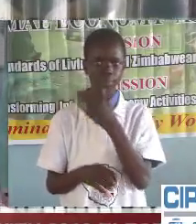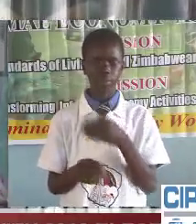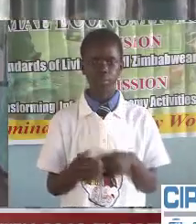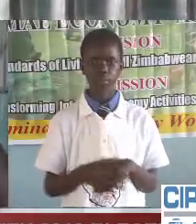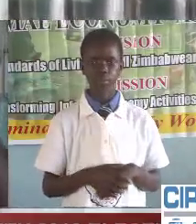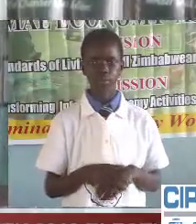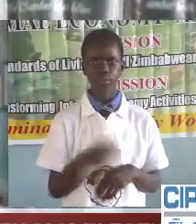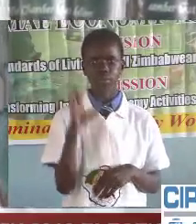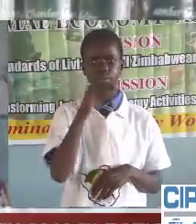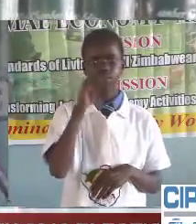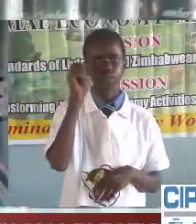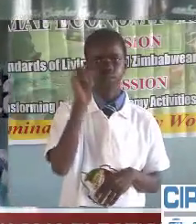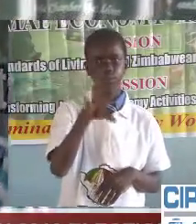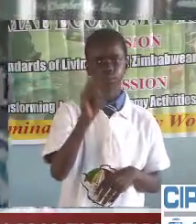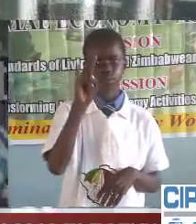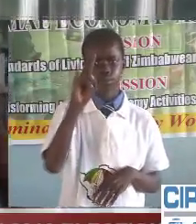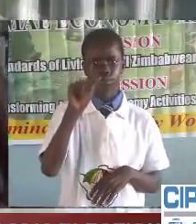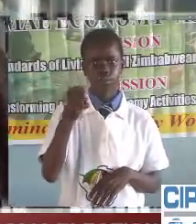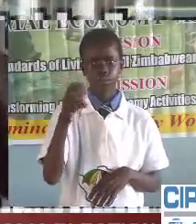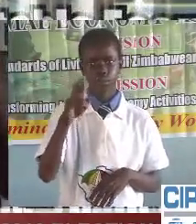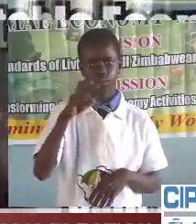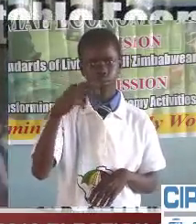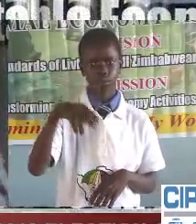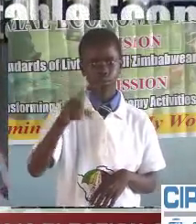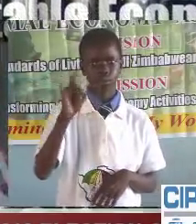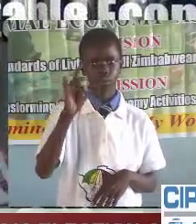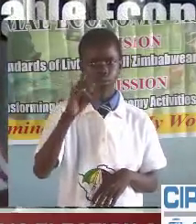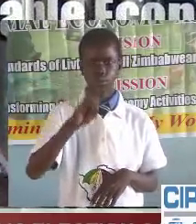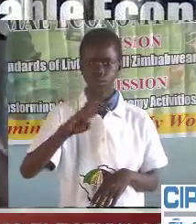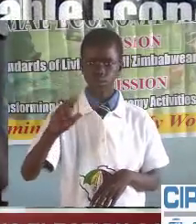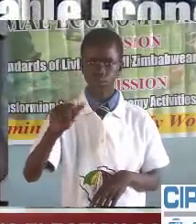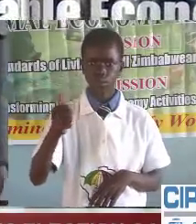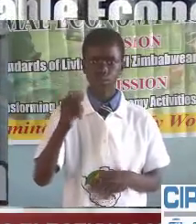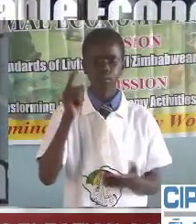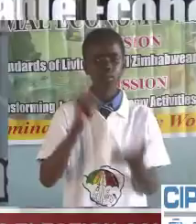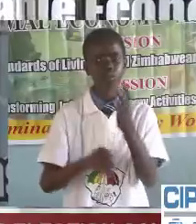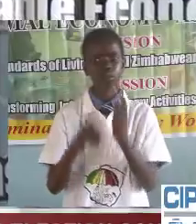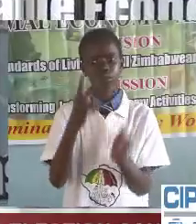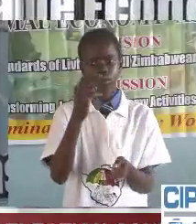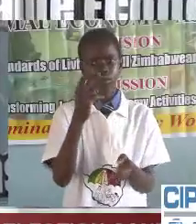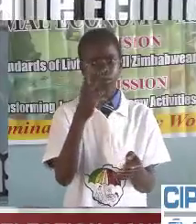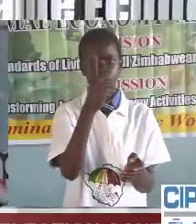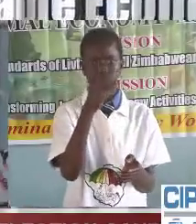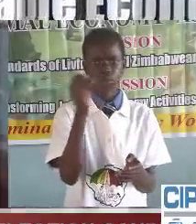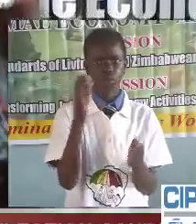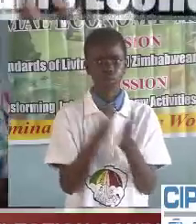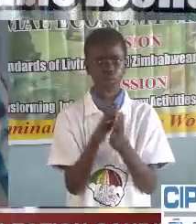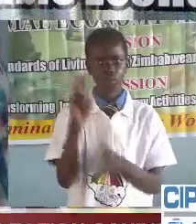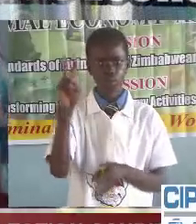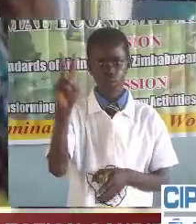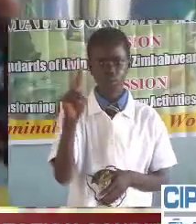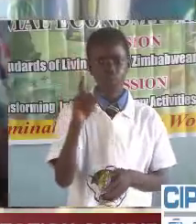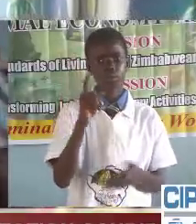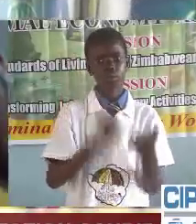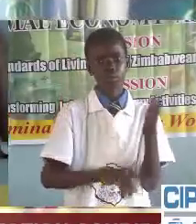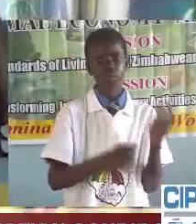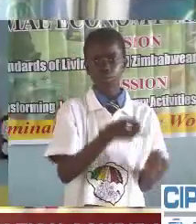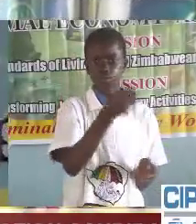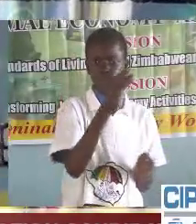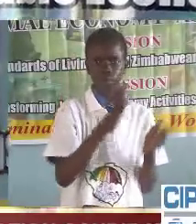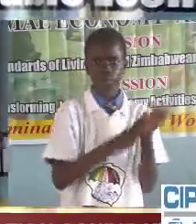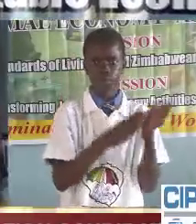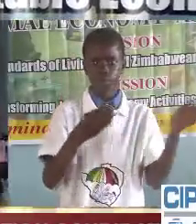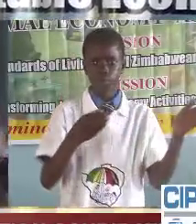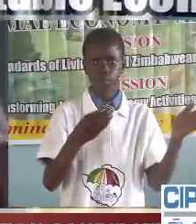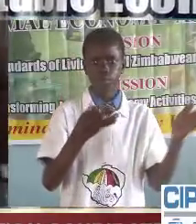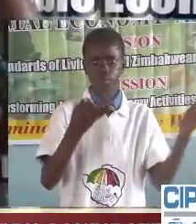nemusharukwa, ndakubva 2012 ndakapinda ndiri assistant special assistant wa-alderman wa-1980. So the